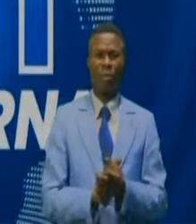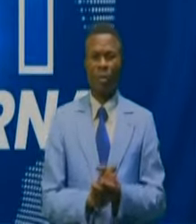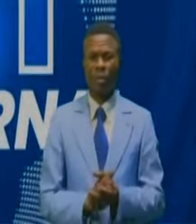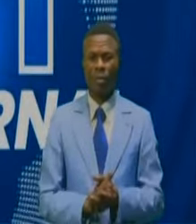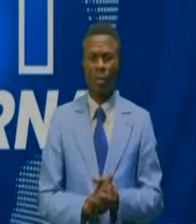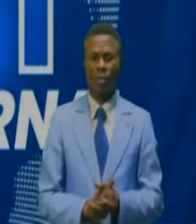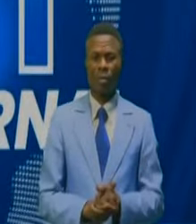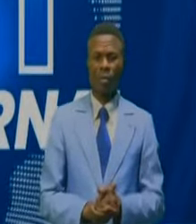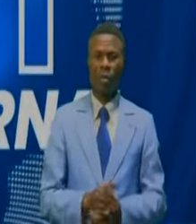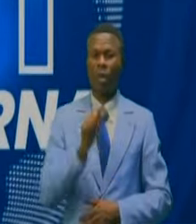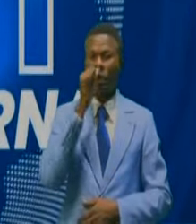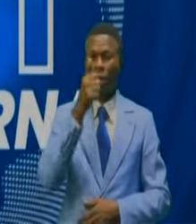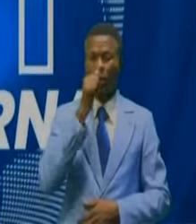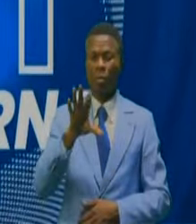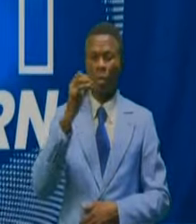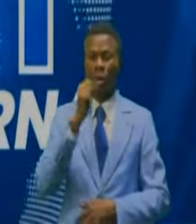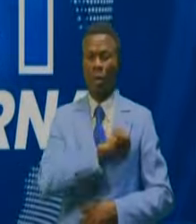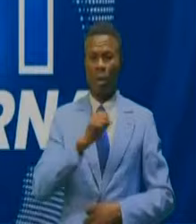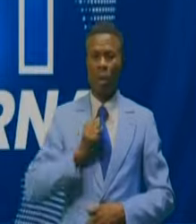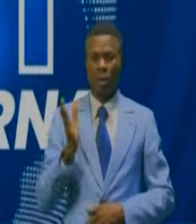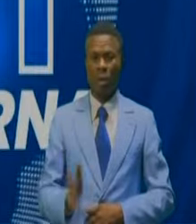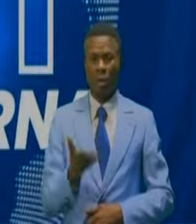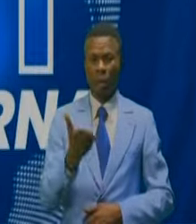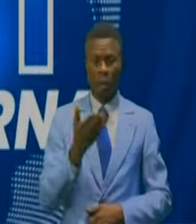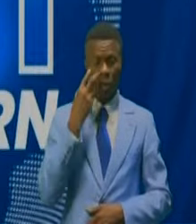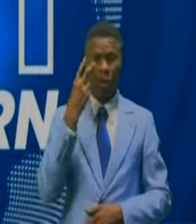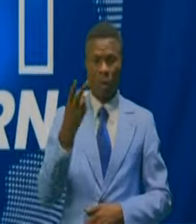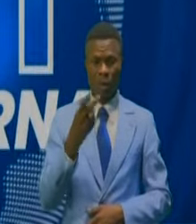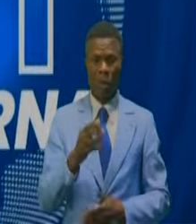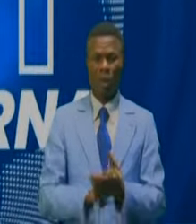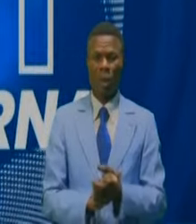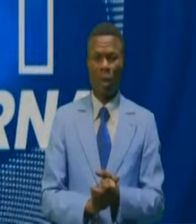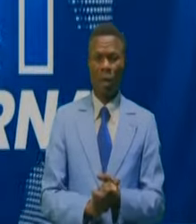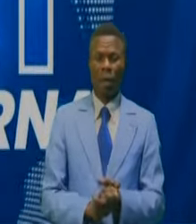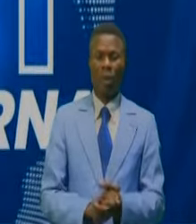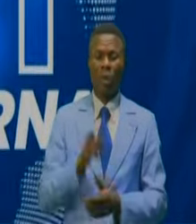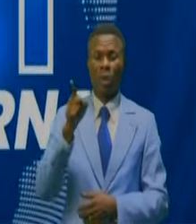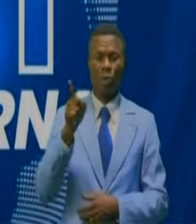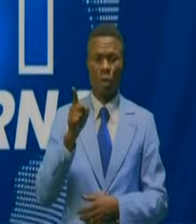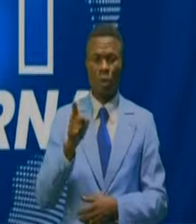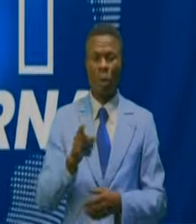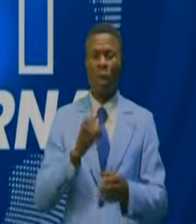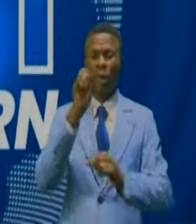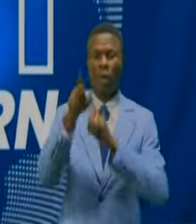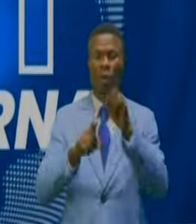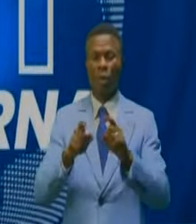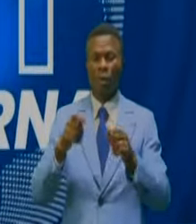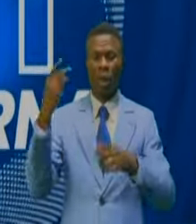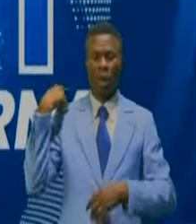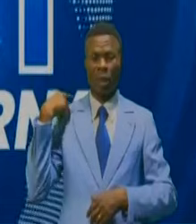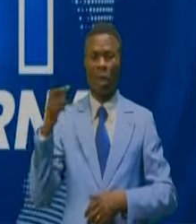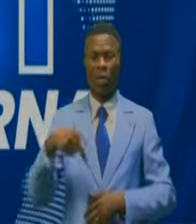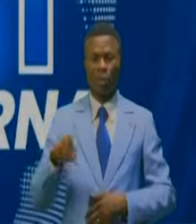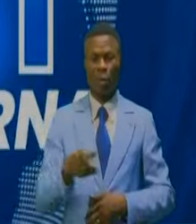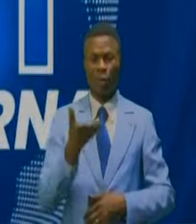Le Maïndombe choisit ses sénateurs. Parmi eux, l'on compte Thierry Monsenepo. Ce dernier était auditionné par les élus provinciaux.